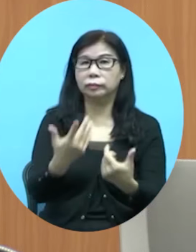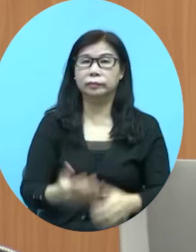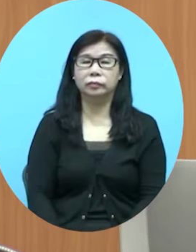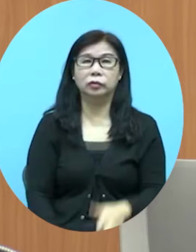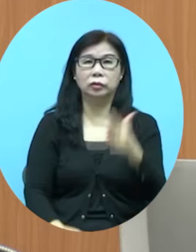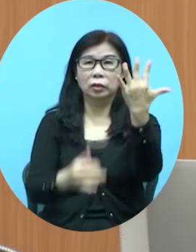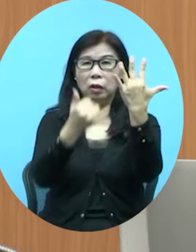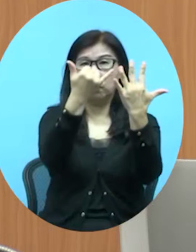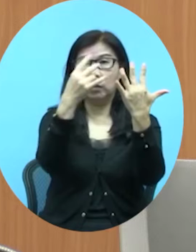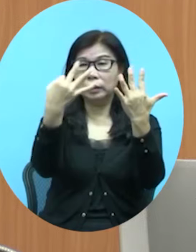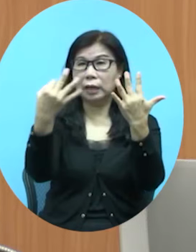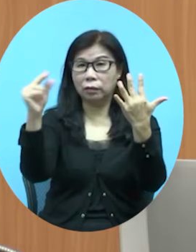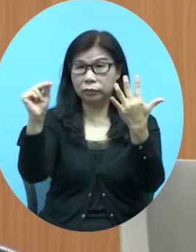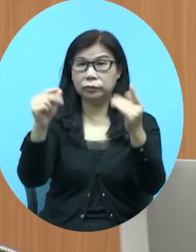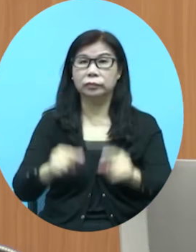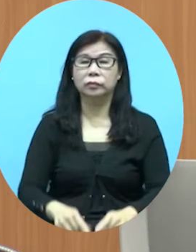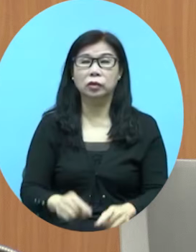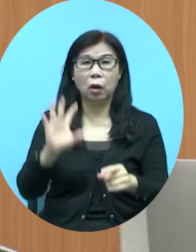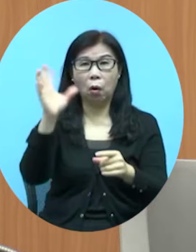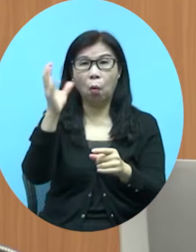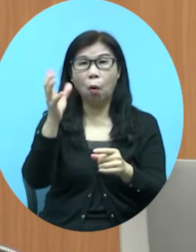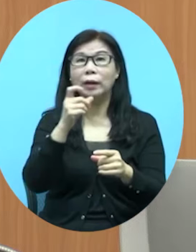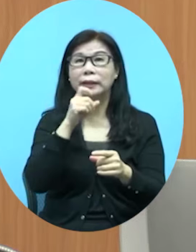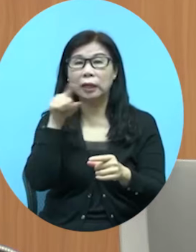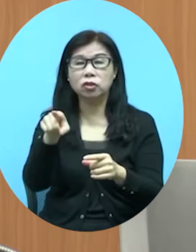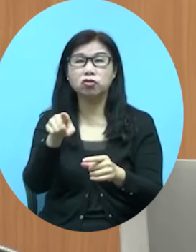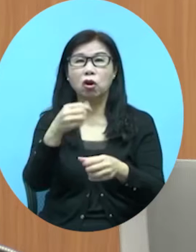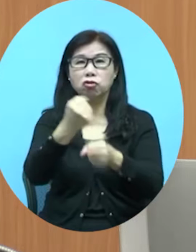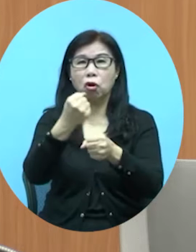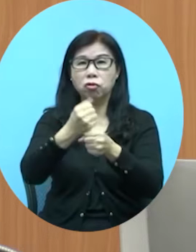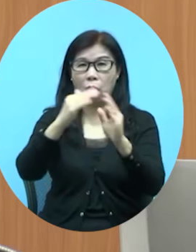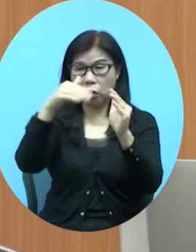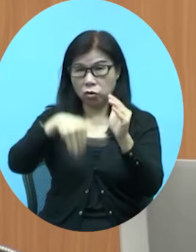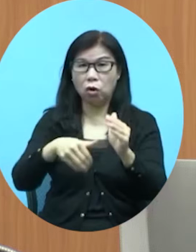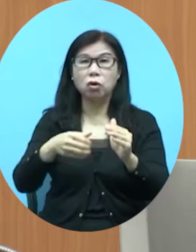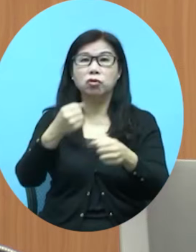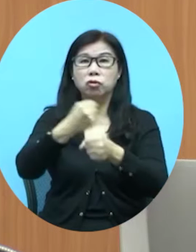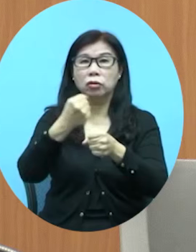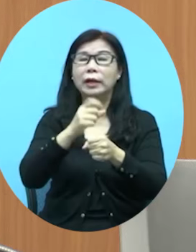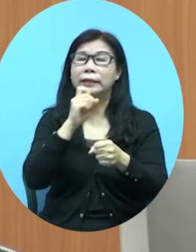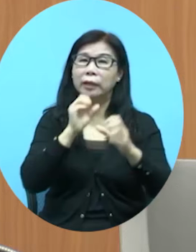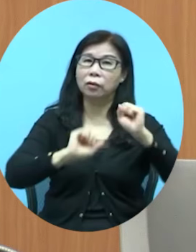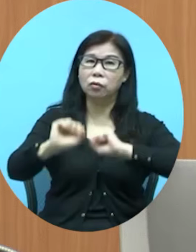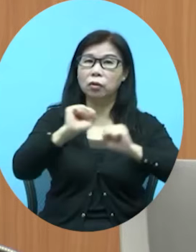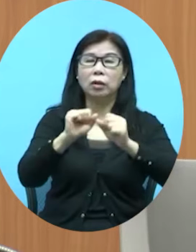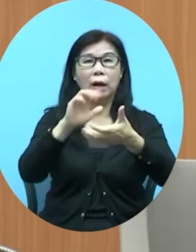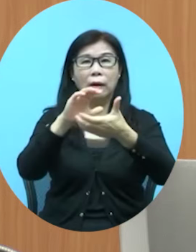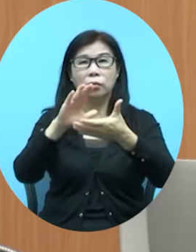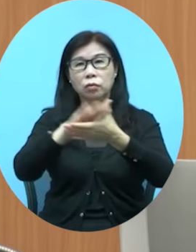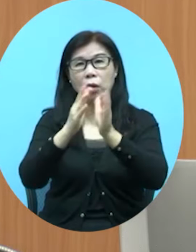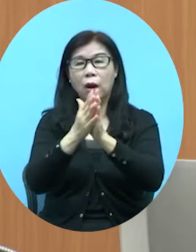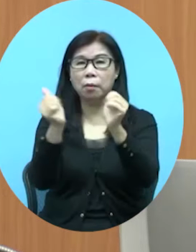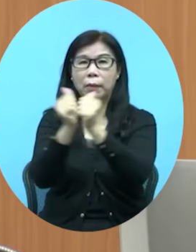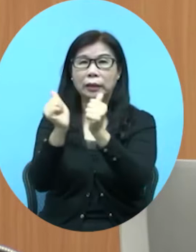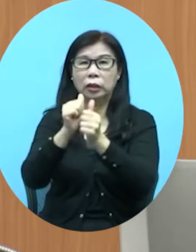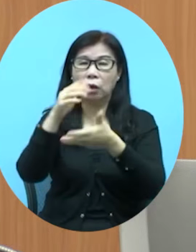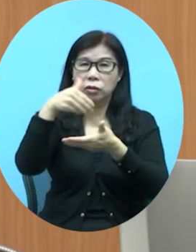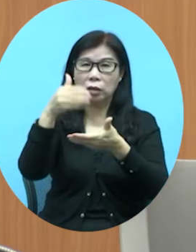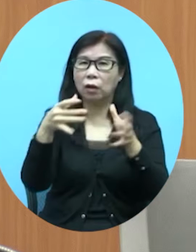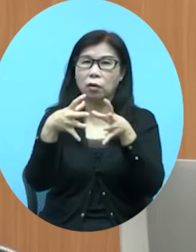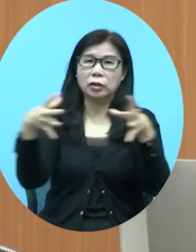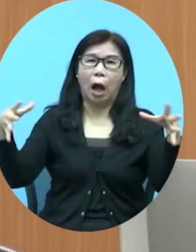5637就是王大仙的一個主婦都有些活動是跟朋友吃飯但就不是一些大型